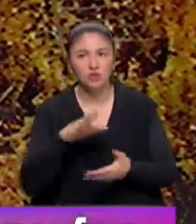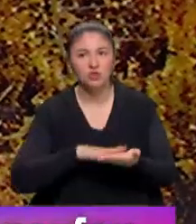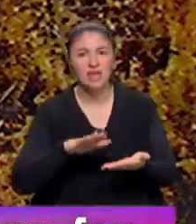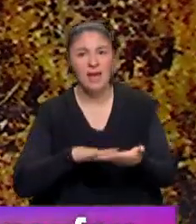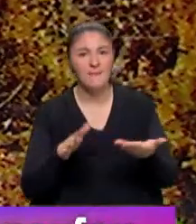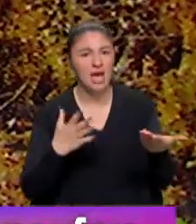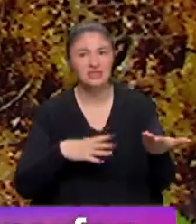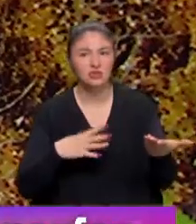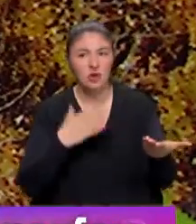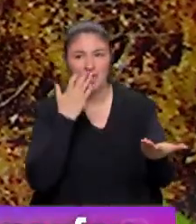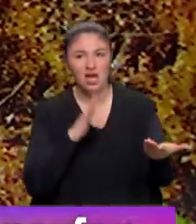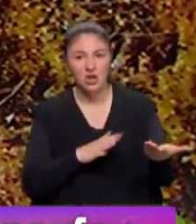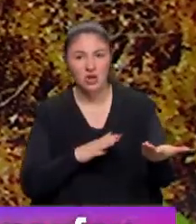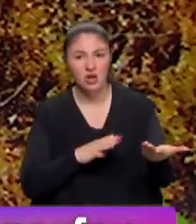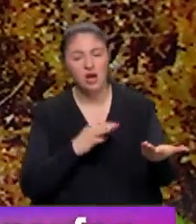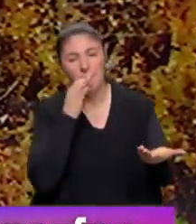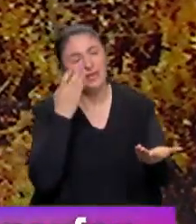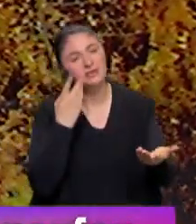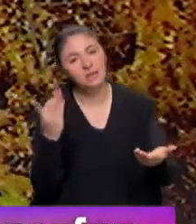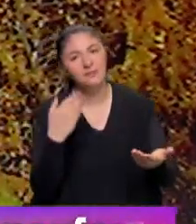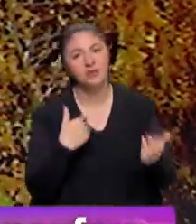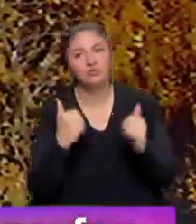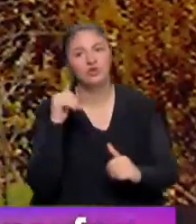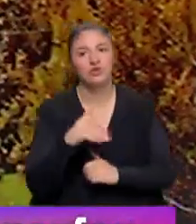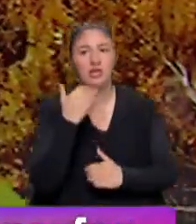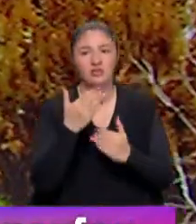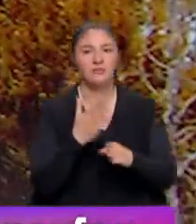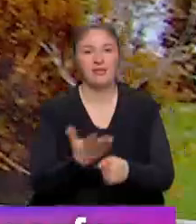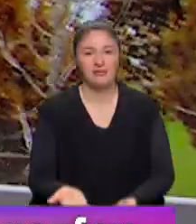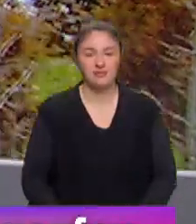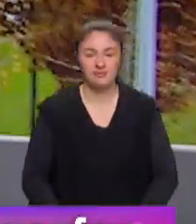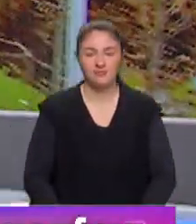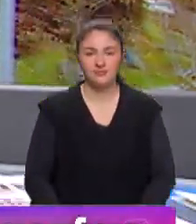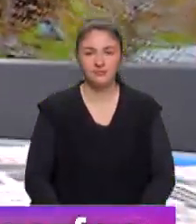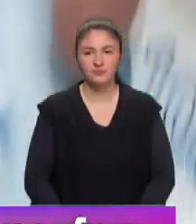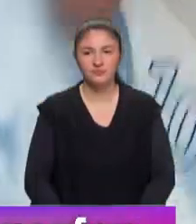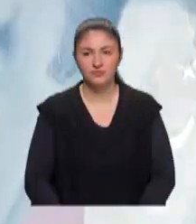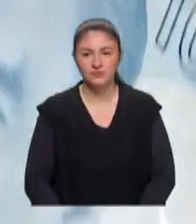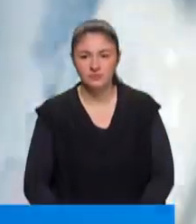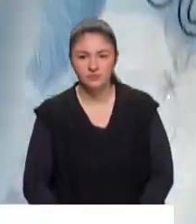bir düzenleme istiyor, bekliyor? Haberimizi izleyin, ben dönüşte anlatacağım nedenini.